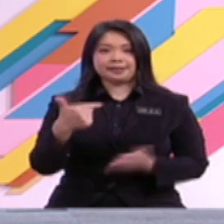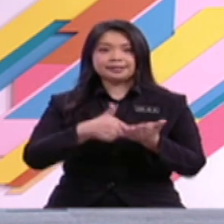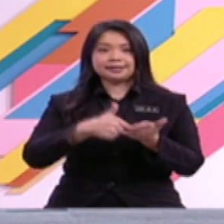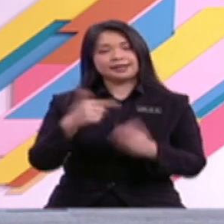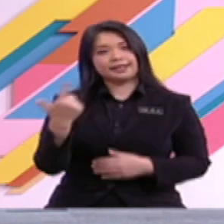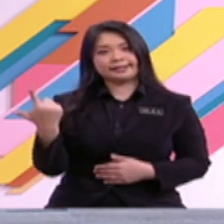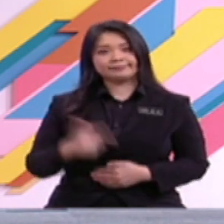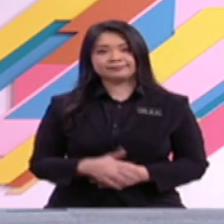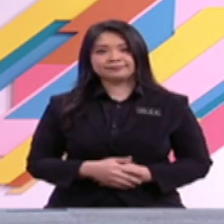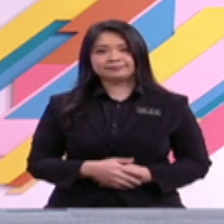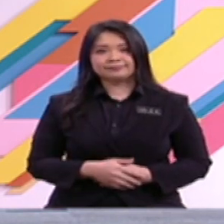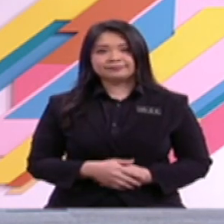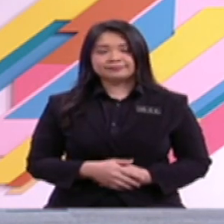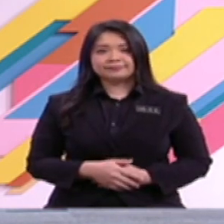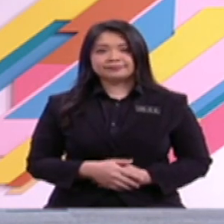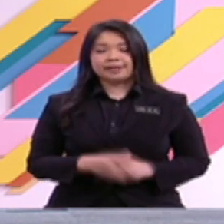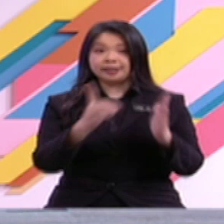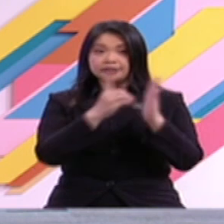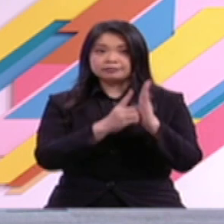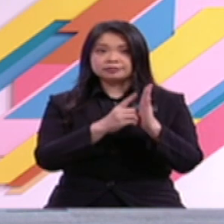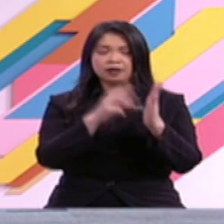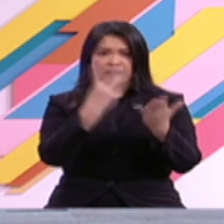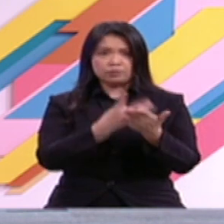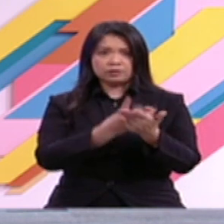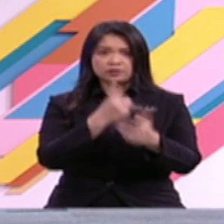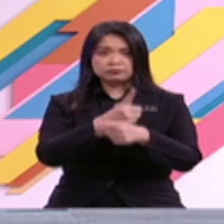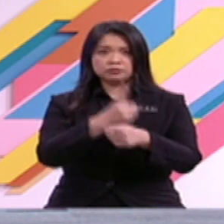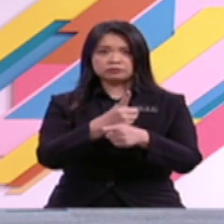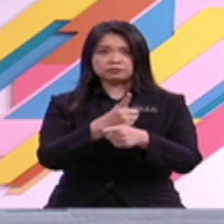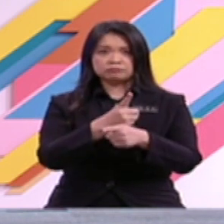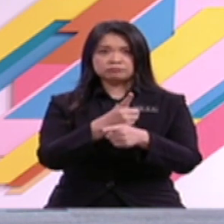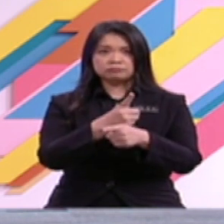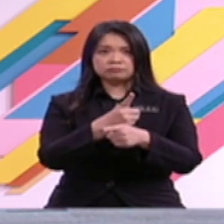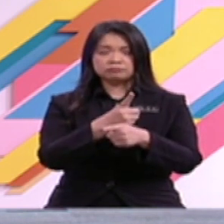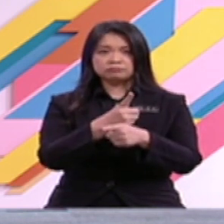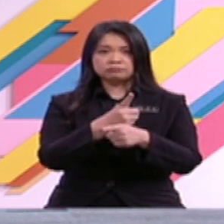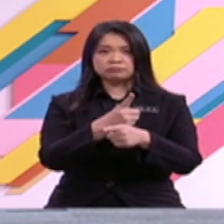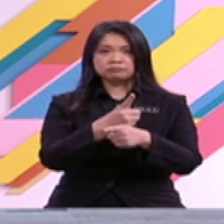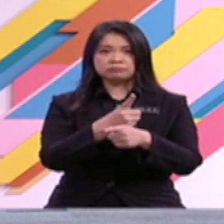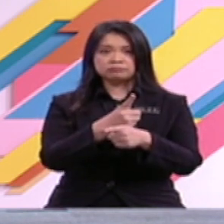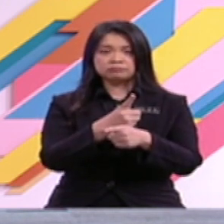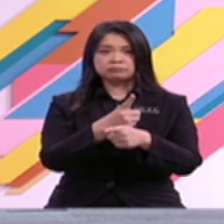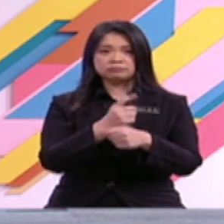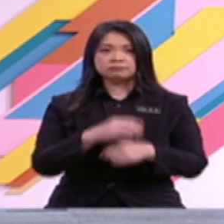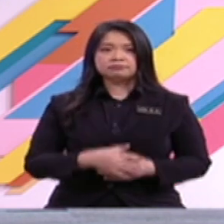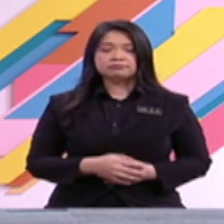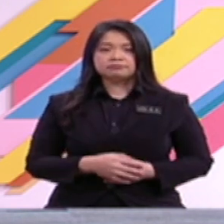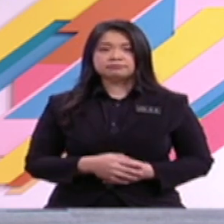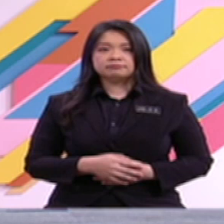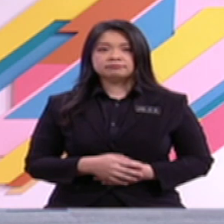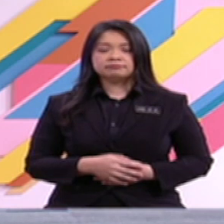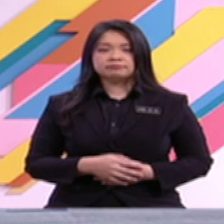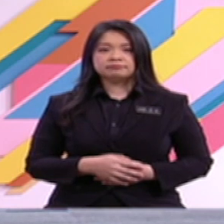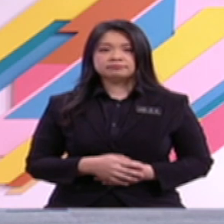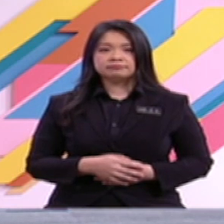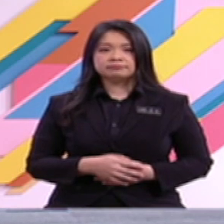oke ini rasa keuangan ytgo yang kita dia Sekda fiskal sekarang tidak setiap tapi dari yang nih